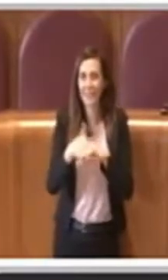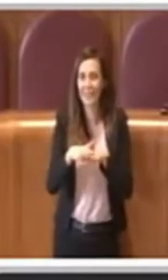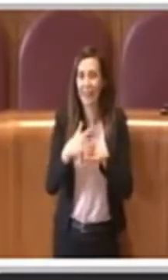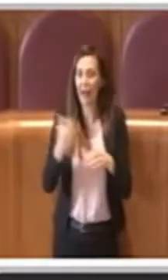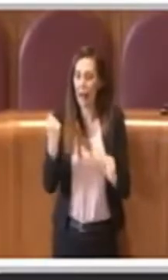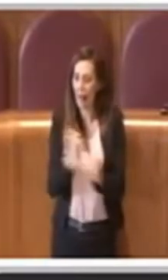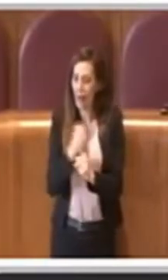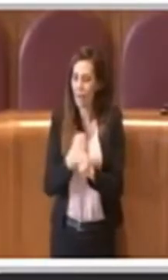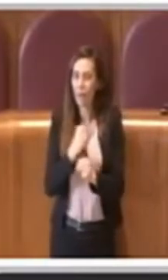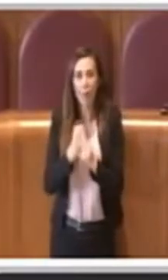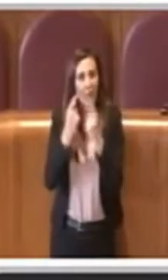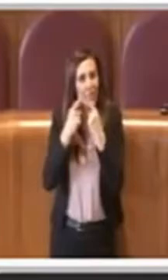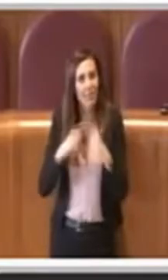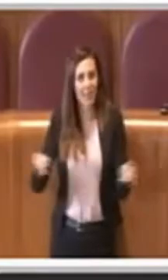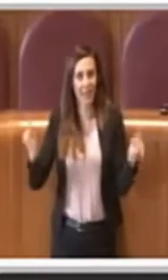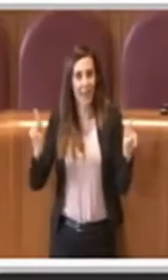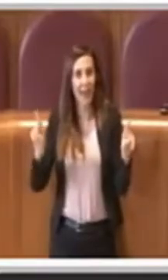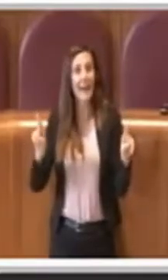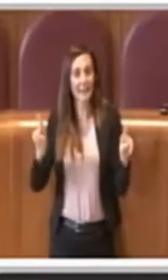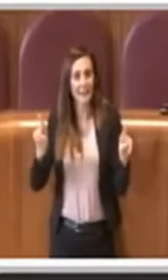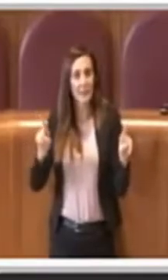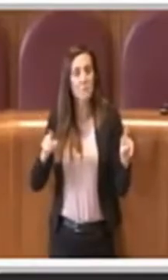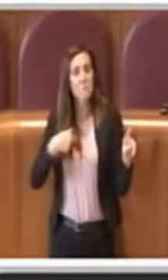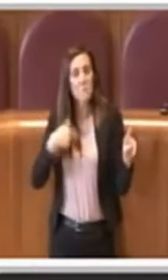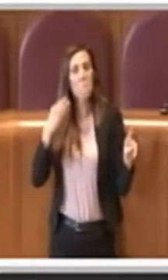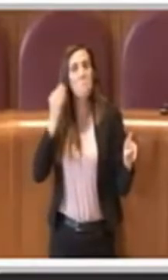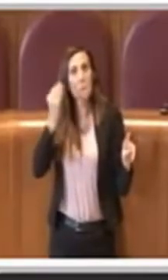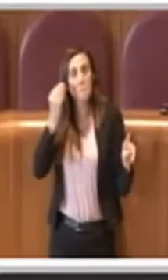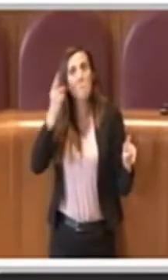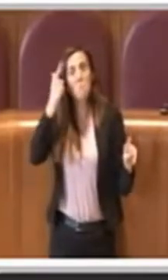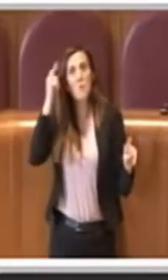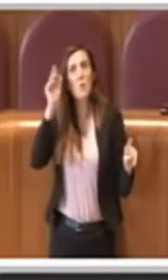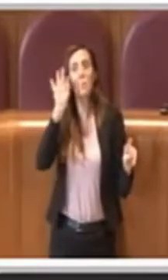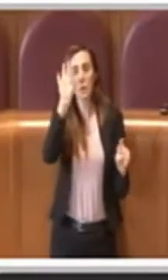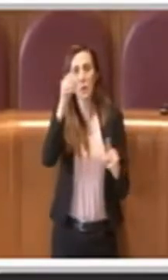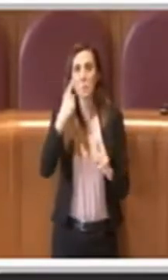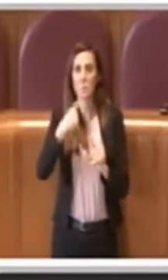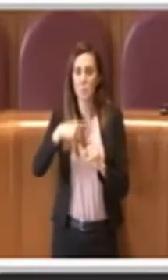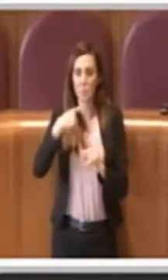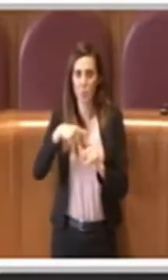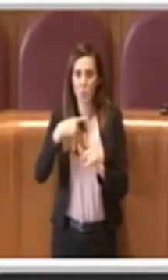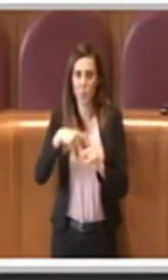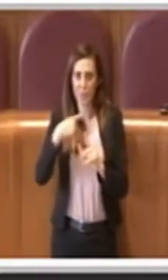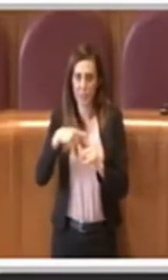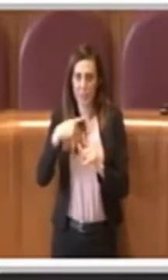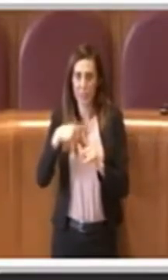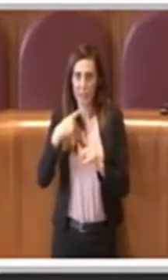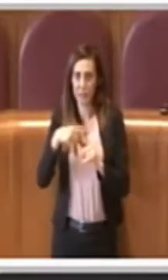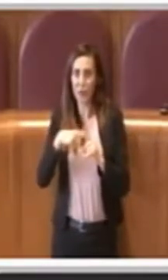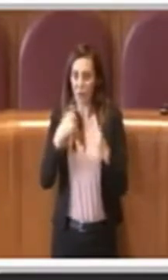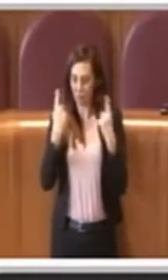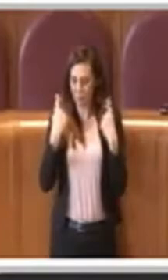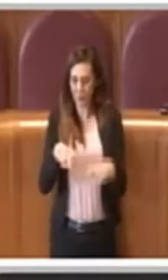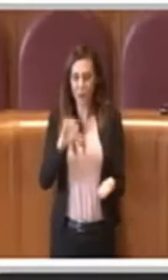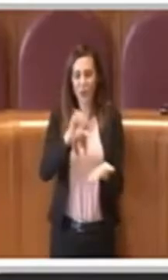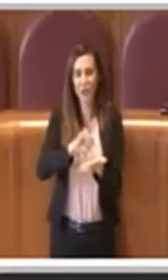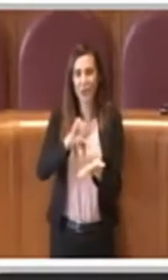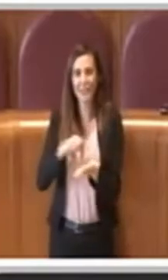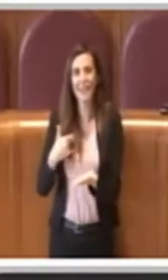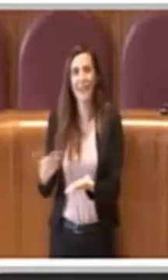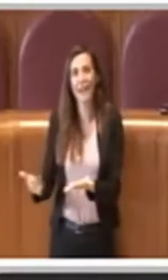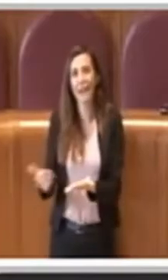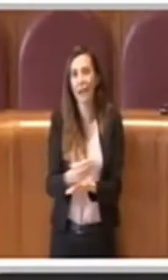di lavoro che lascia ben presagire per il futuro, perché questi centri di raccolta sono